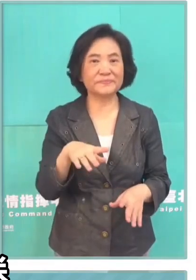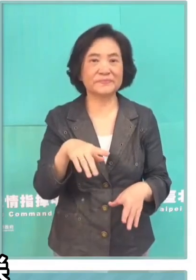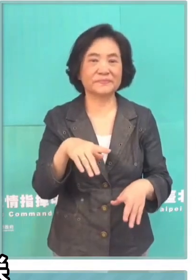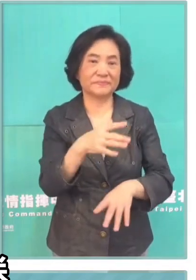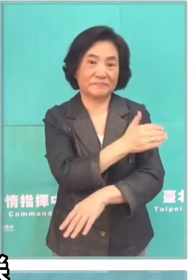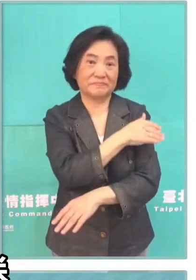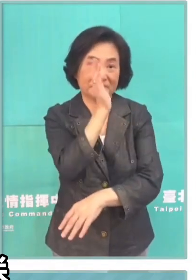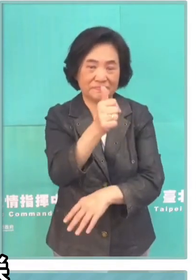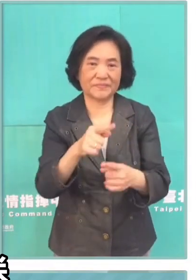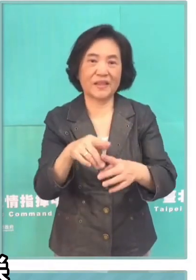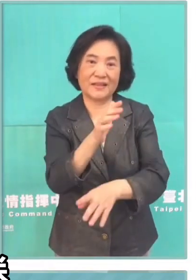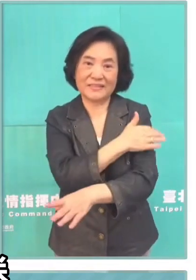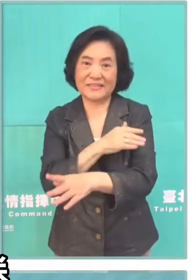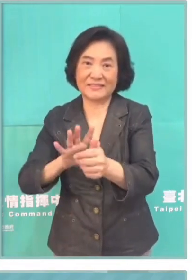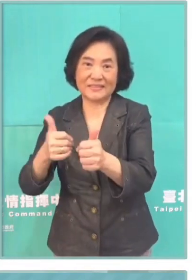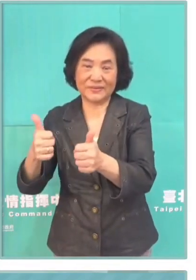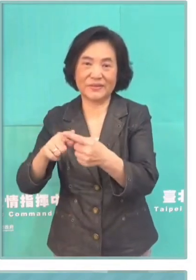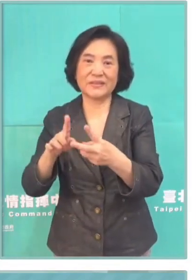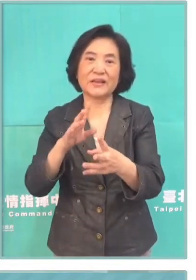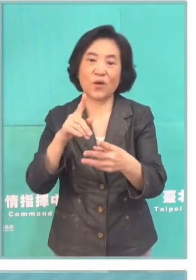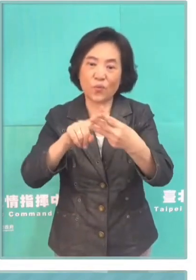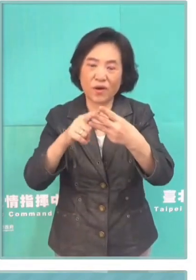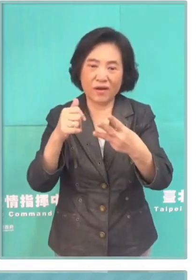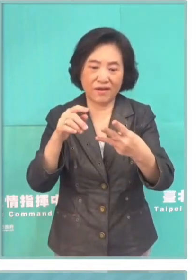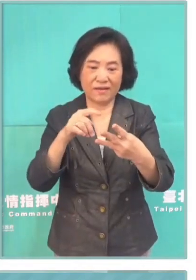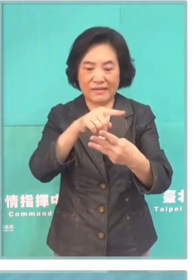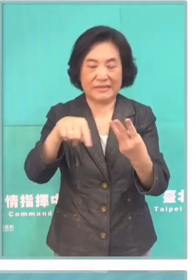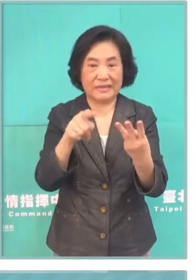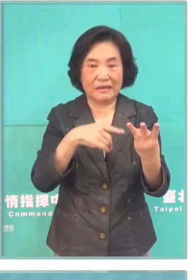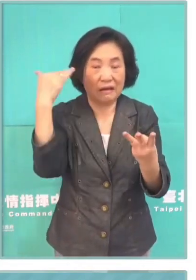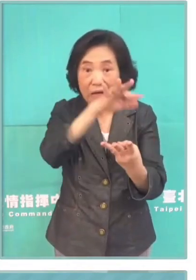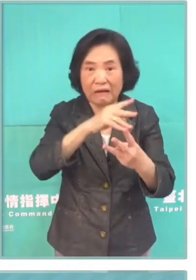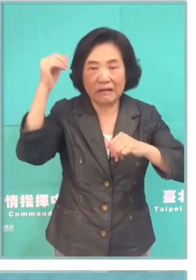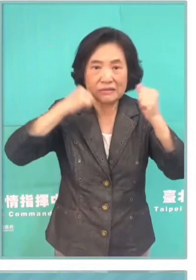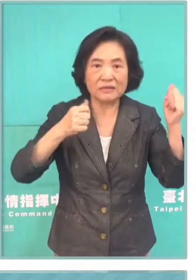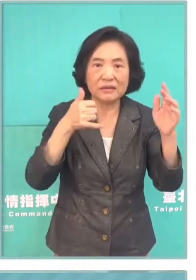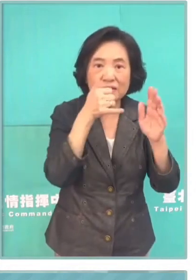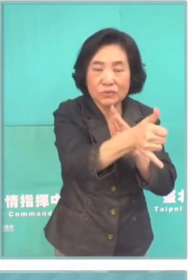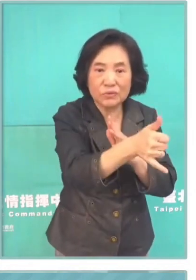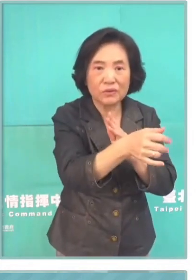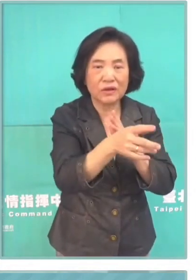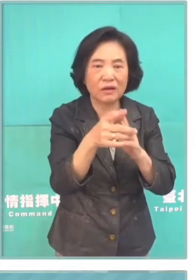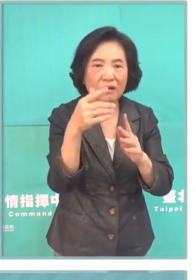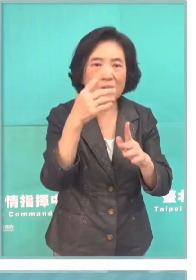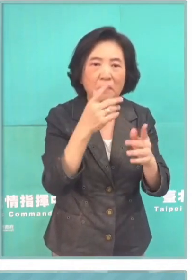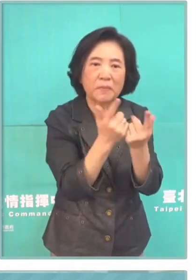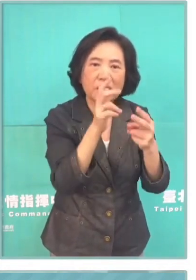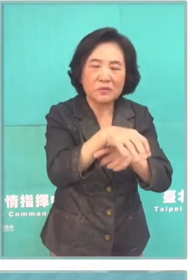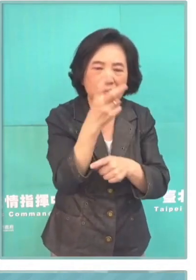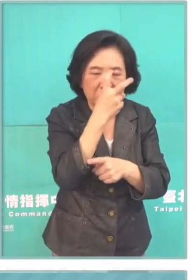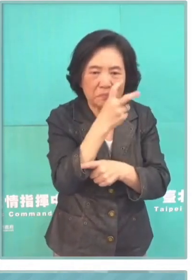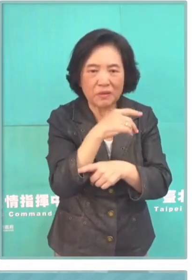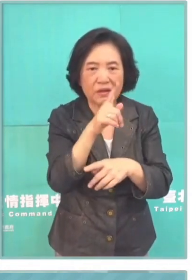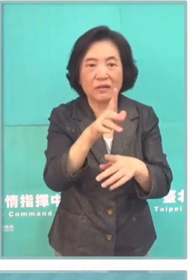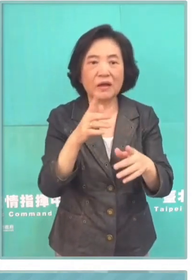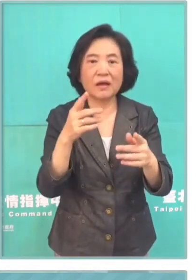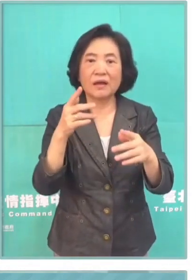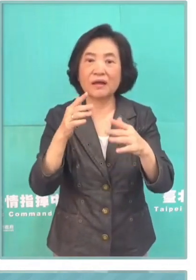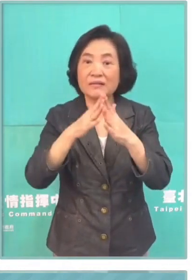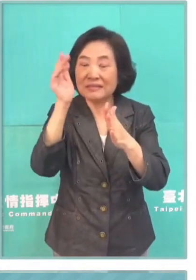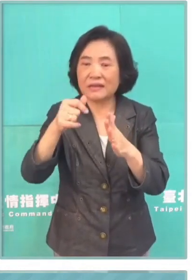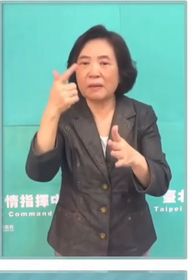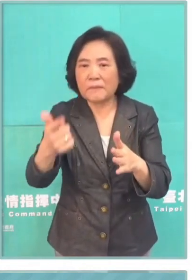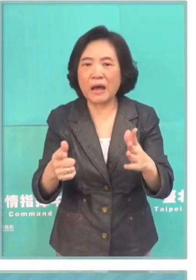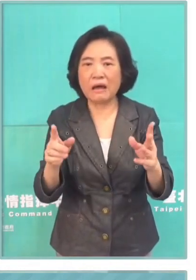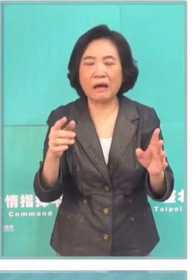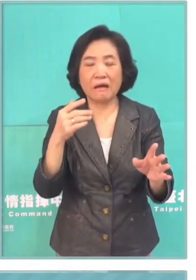陈时中、陈吉仲、王必胜今天凌晨突袭北农，市长后脚才到，双方是否刻意王不见王？市